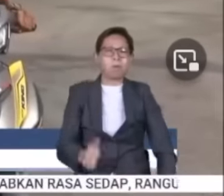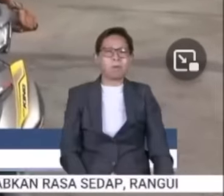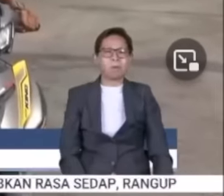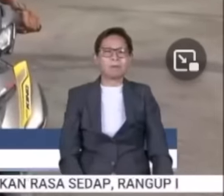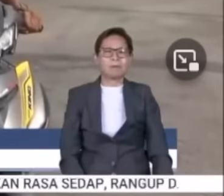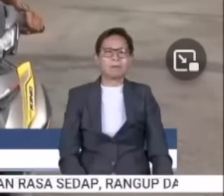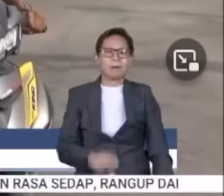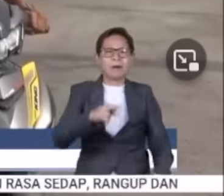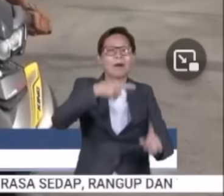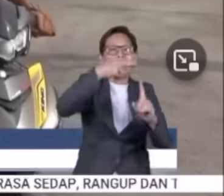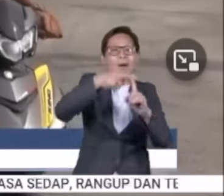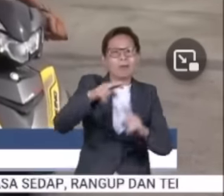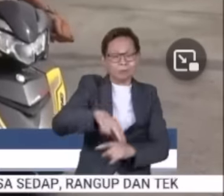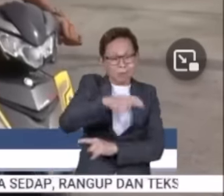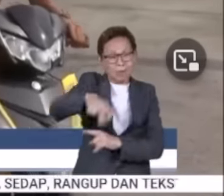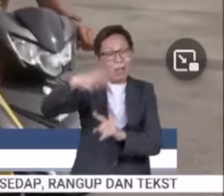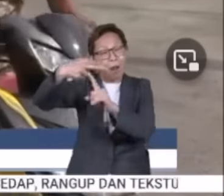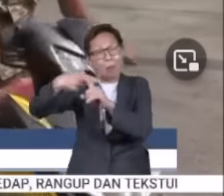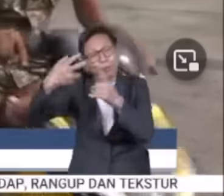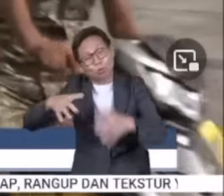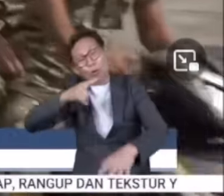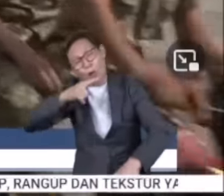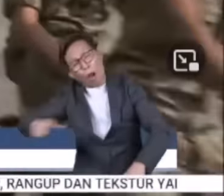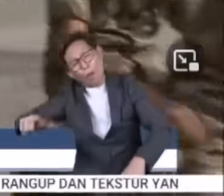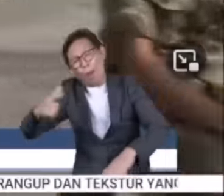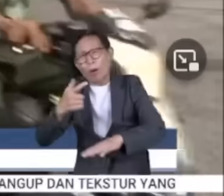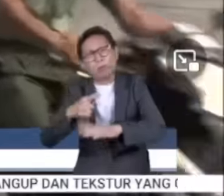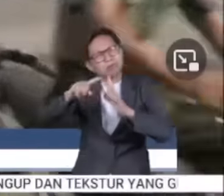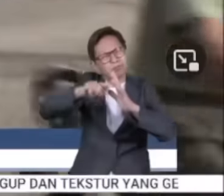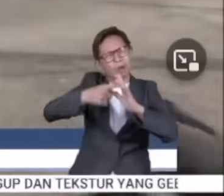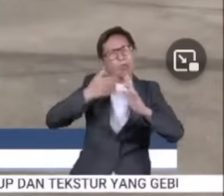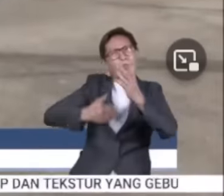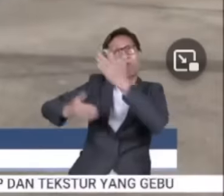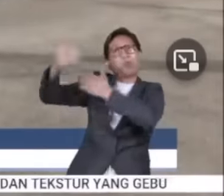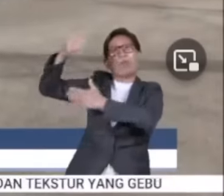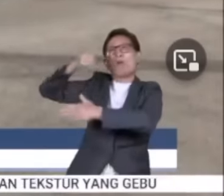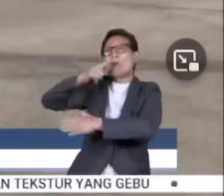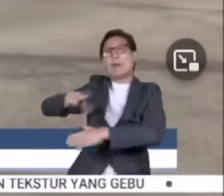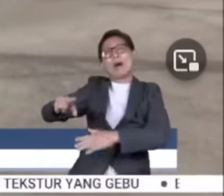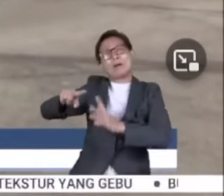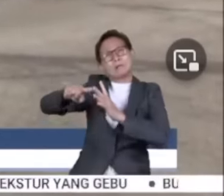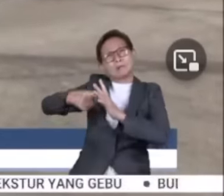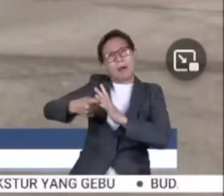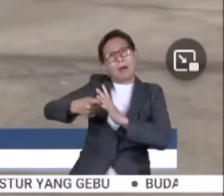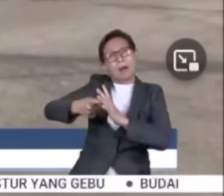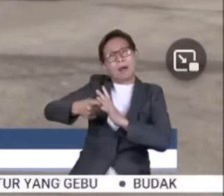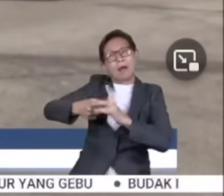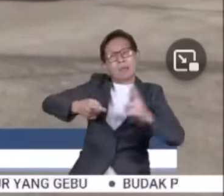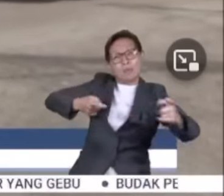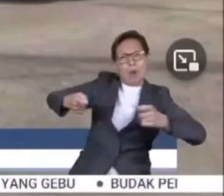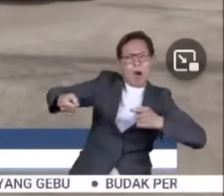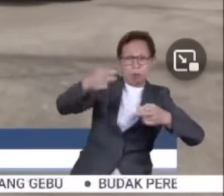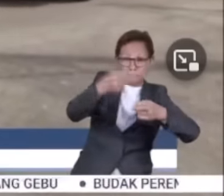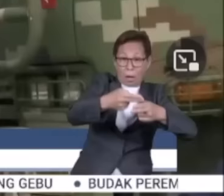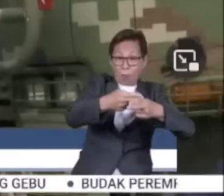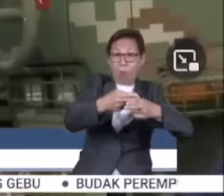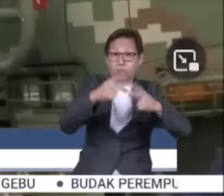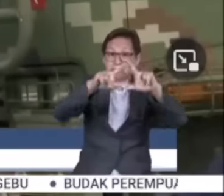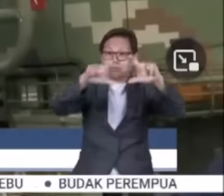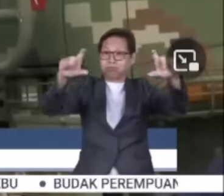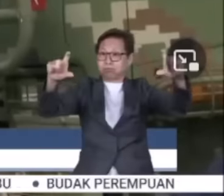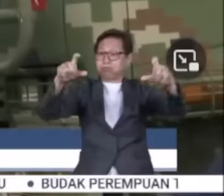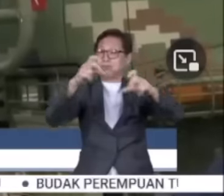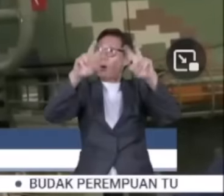lama orang kata establish lah, telah lama dikenali dan jenama yang cukup kuat. Dan